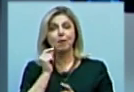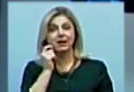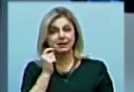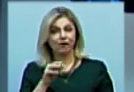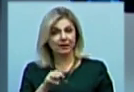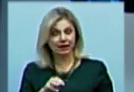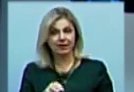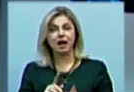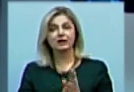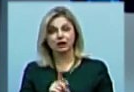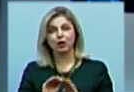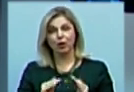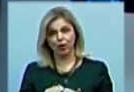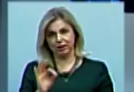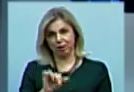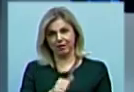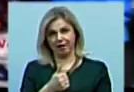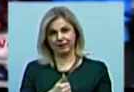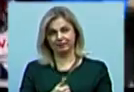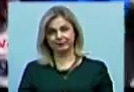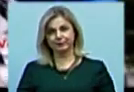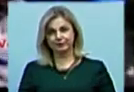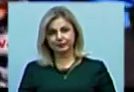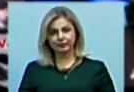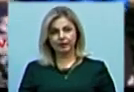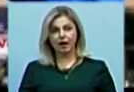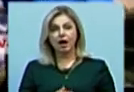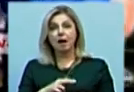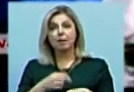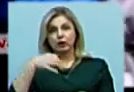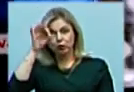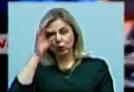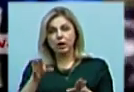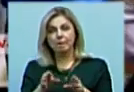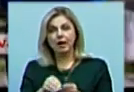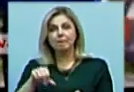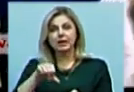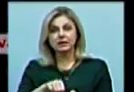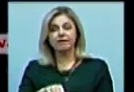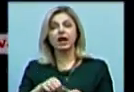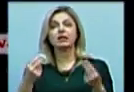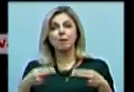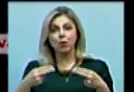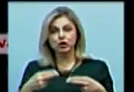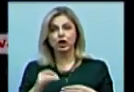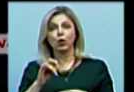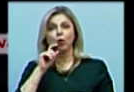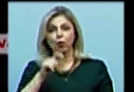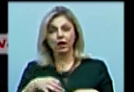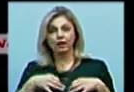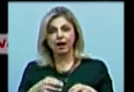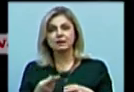На початку коротко про головне. Патрульні разом із представниками митної служби і